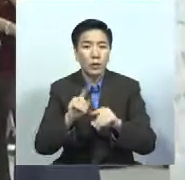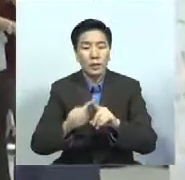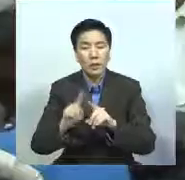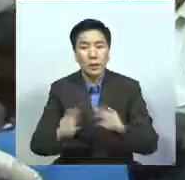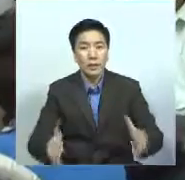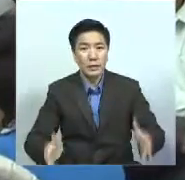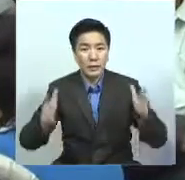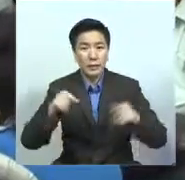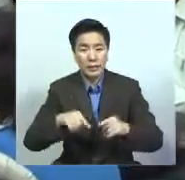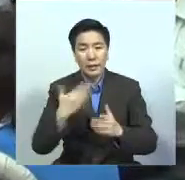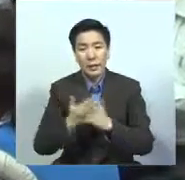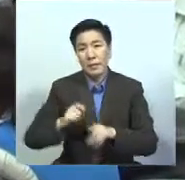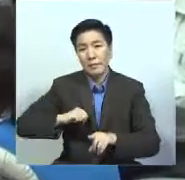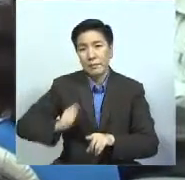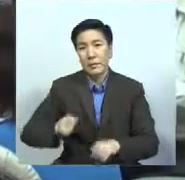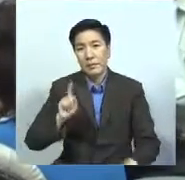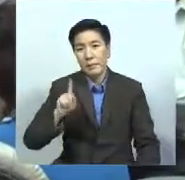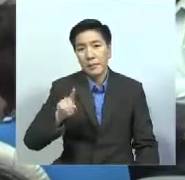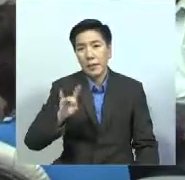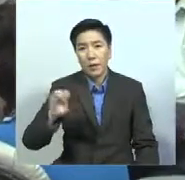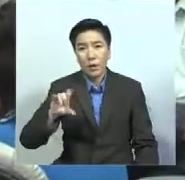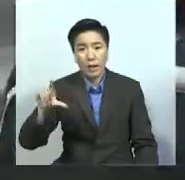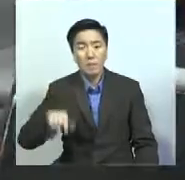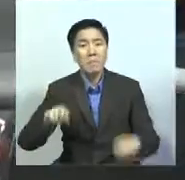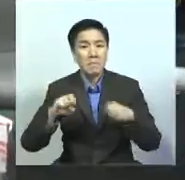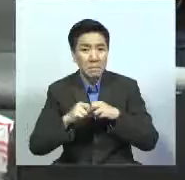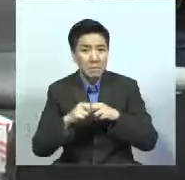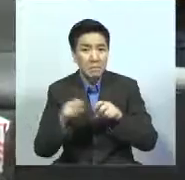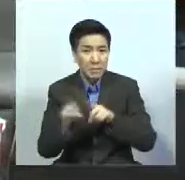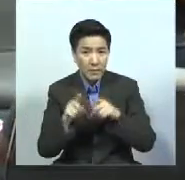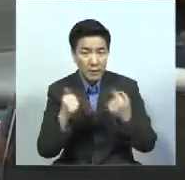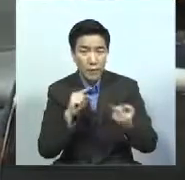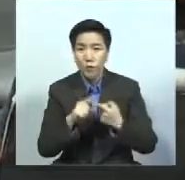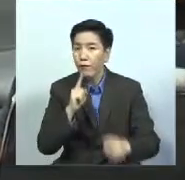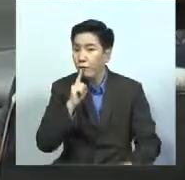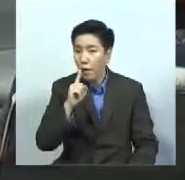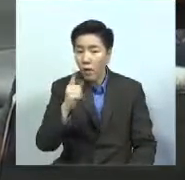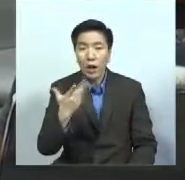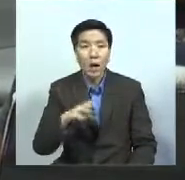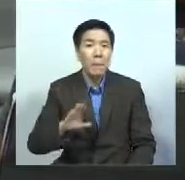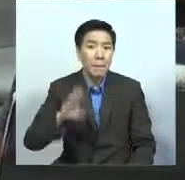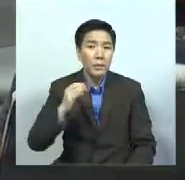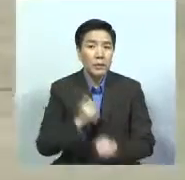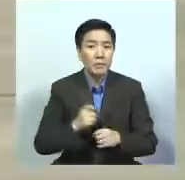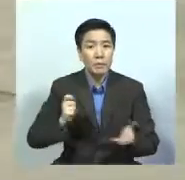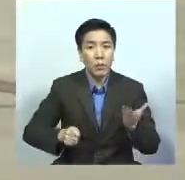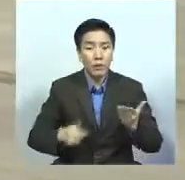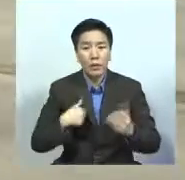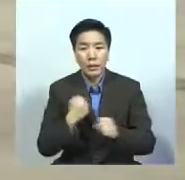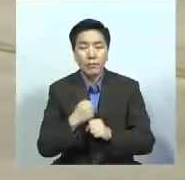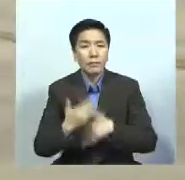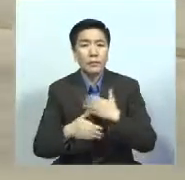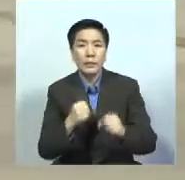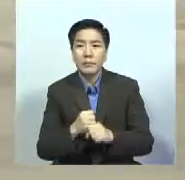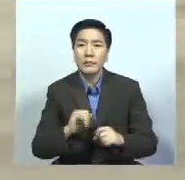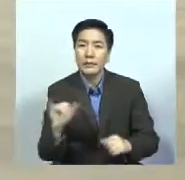างอาคารผู้โดยสารวงเงิน 1,800 ล้านบาทที่มีปัญหาเรื่องของการฟ้องร้องระหว่างผู้ประมูลจนไม่สามารถ